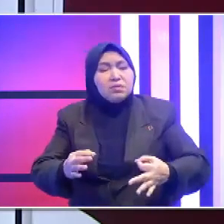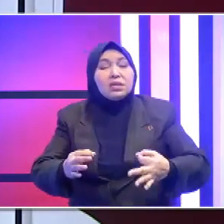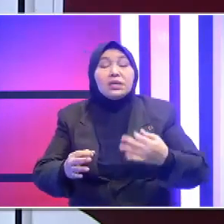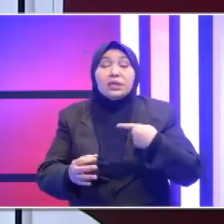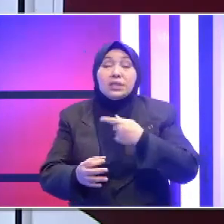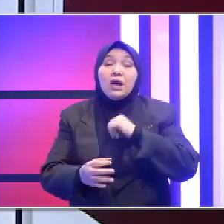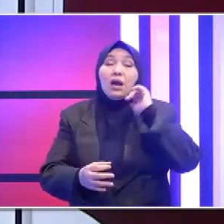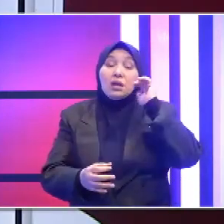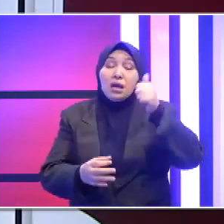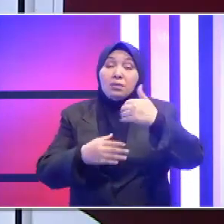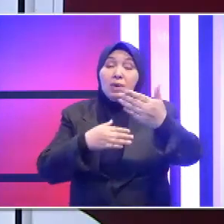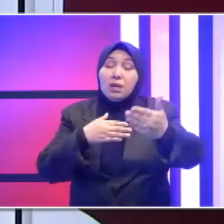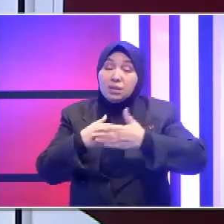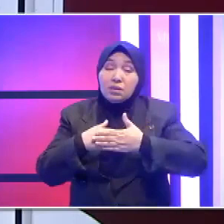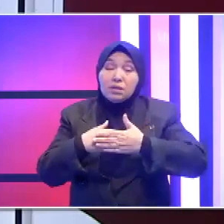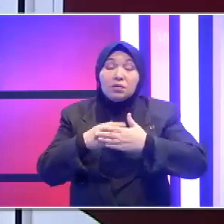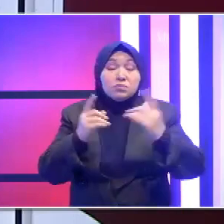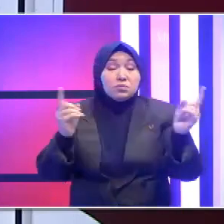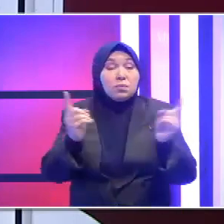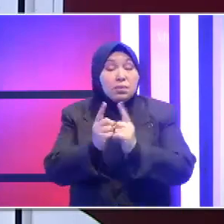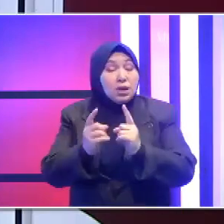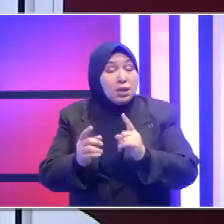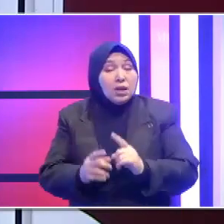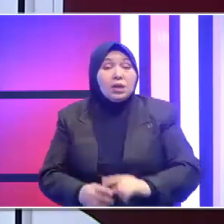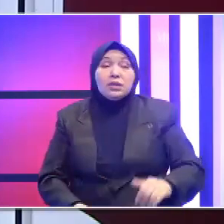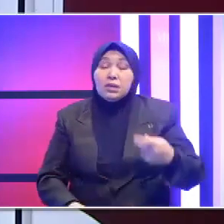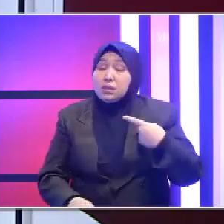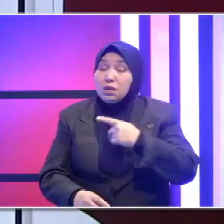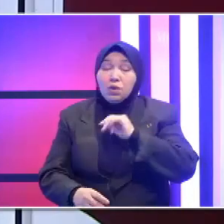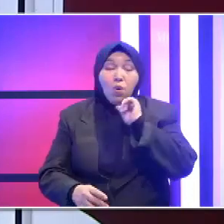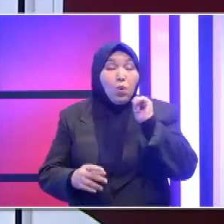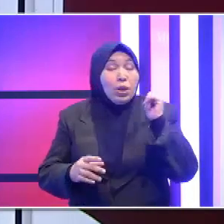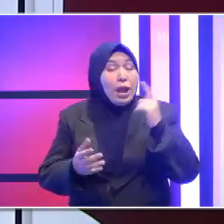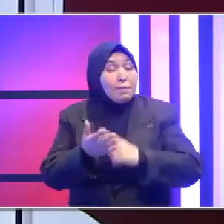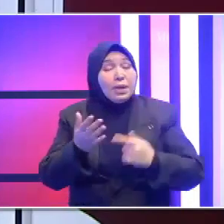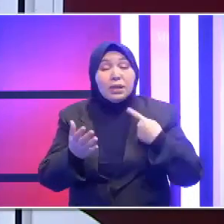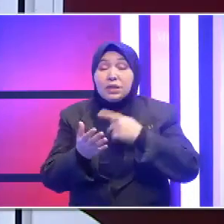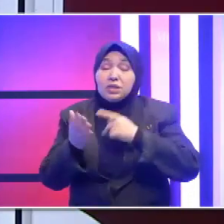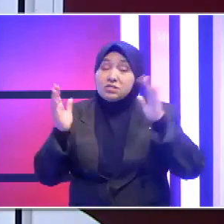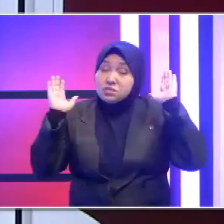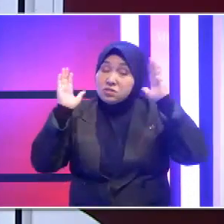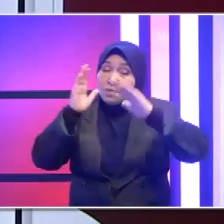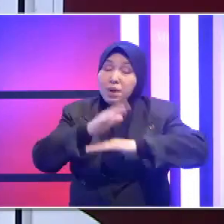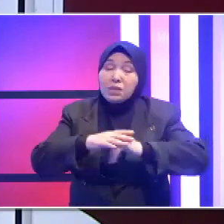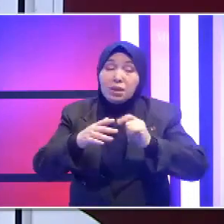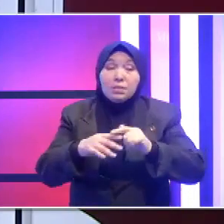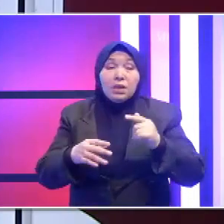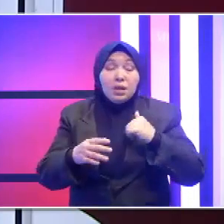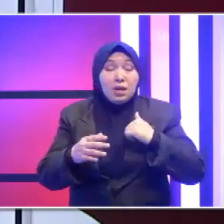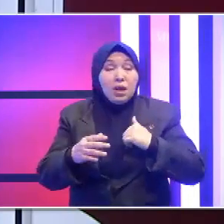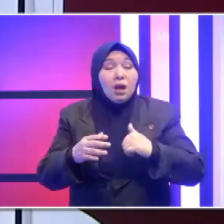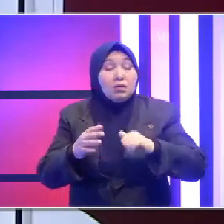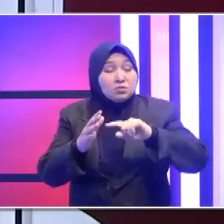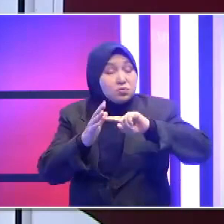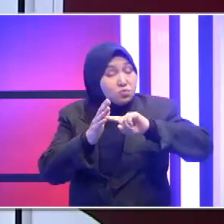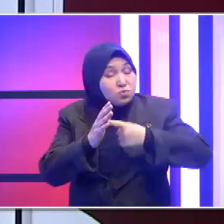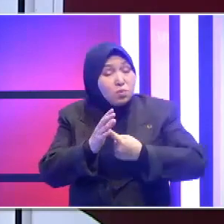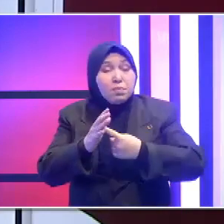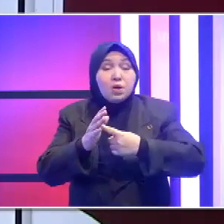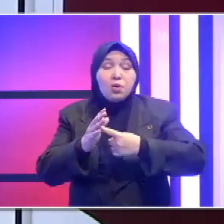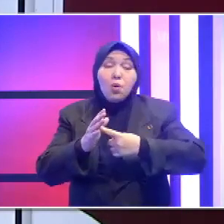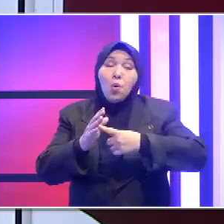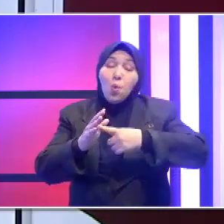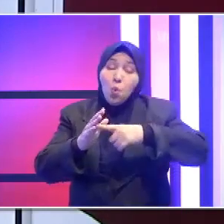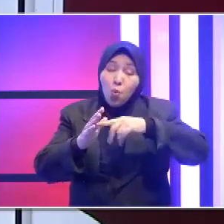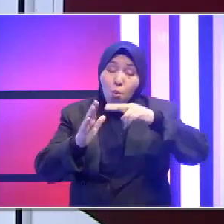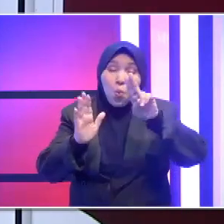kita akan kembali dari ilah ini bukan sekadar yang kita sembah satu Tetapi dia adalah sumber hukum hanya sumber hukum